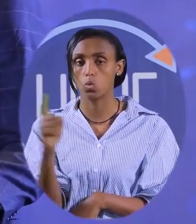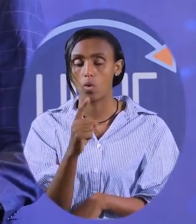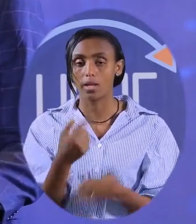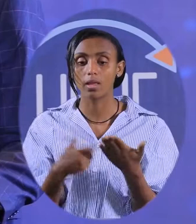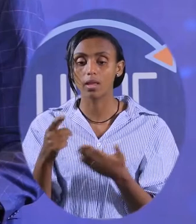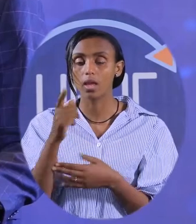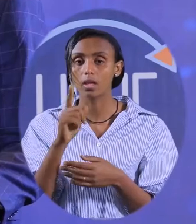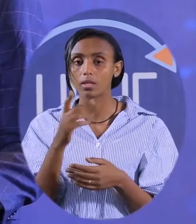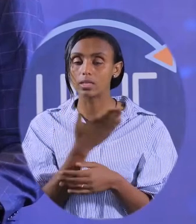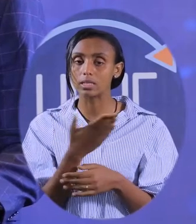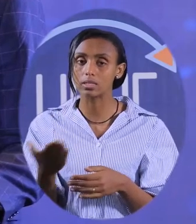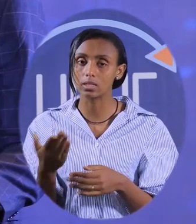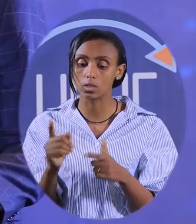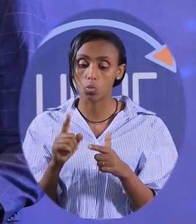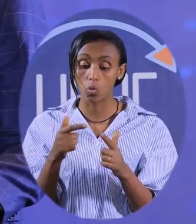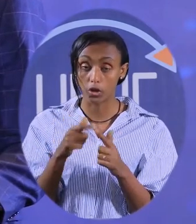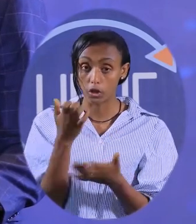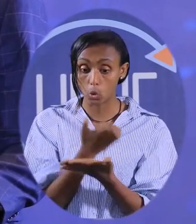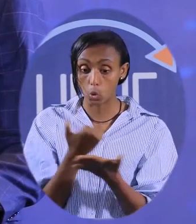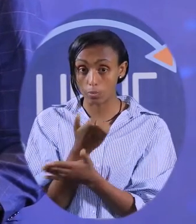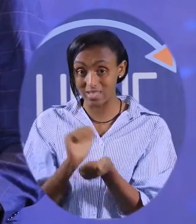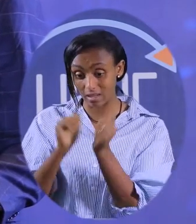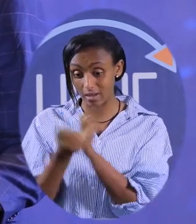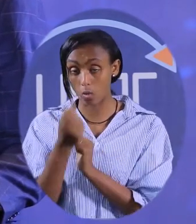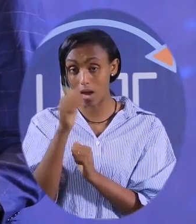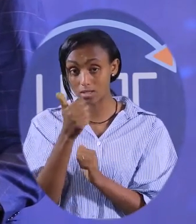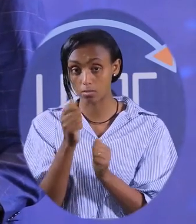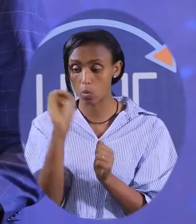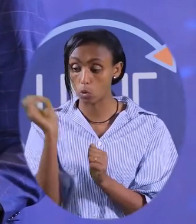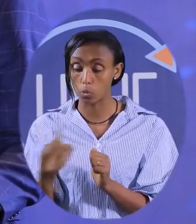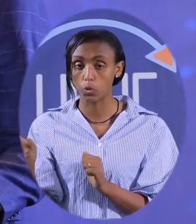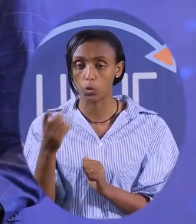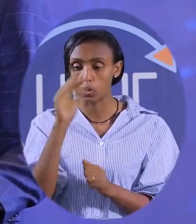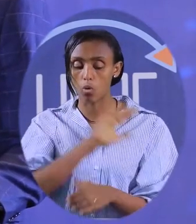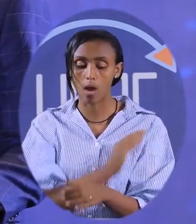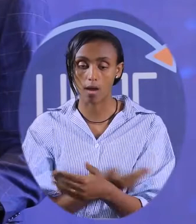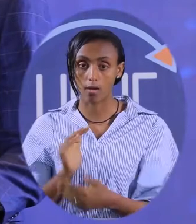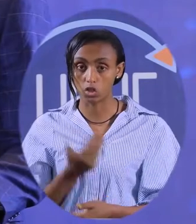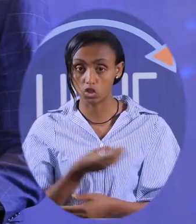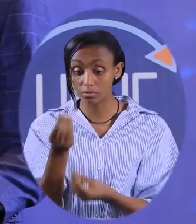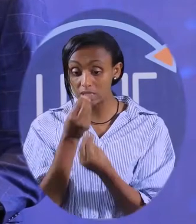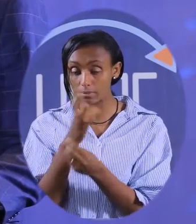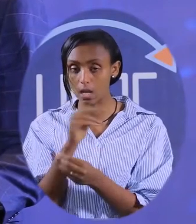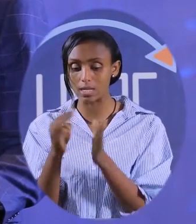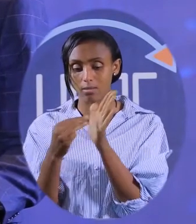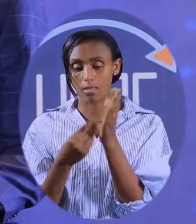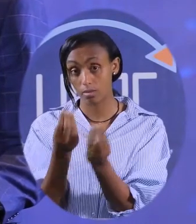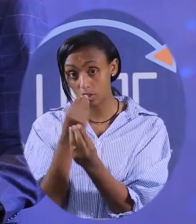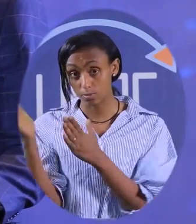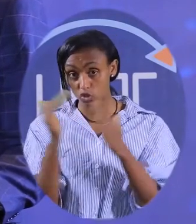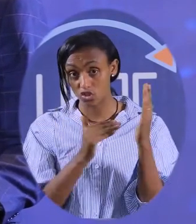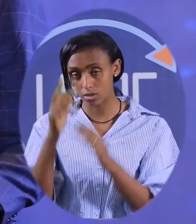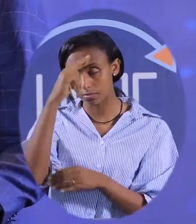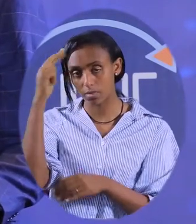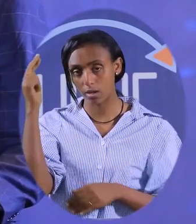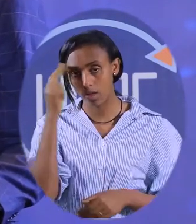ይሄን እንግዲህ ወደ ኢኮኖሚ ስንቀይረው 10% የሚሆነው የሰው ኃይላችን ከምግብና ሥርዓተ ምግብ ችግር